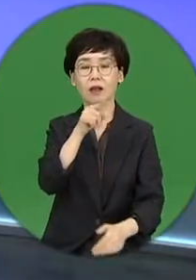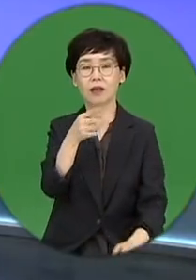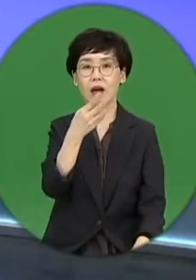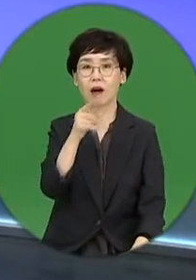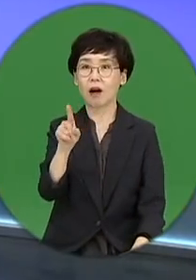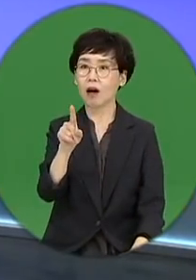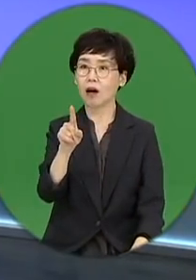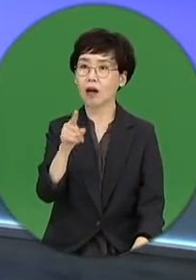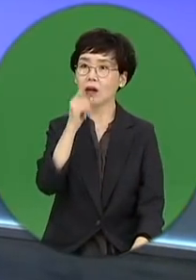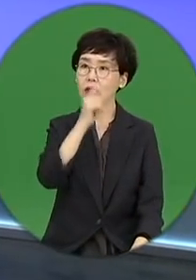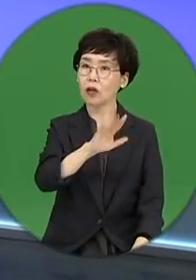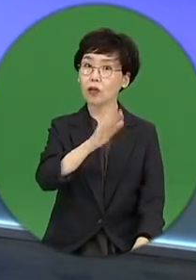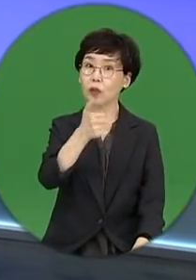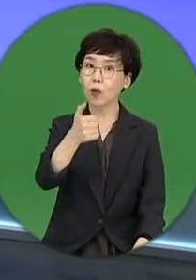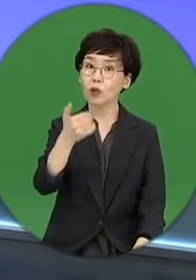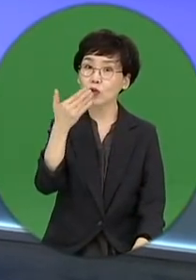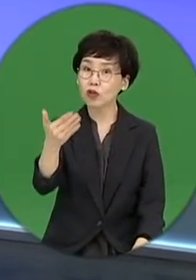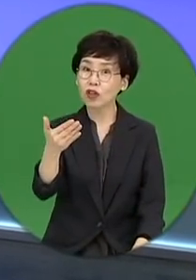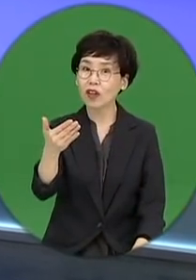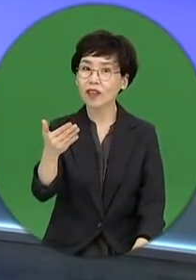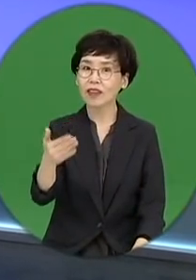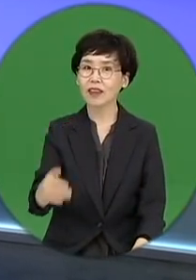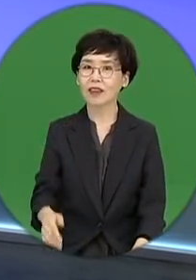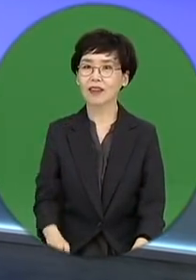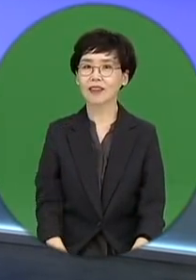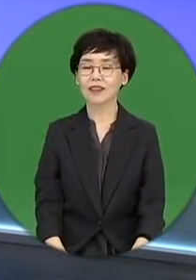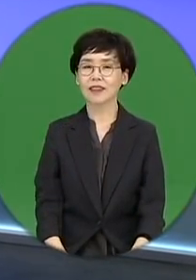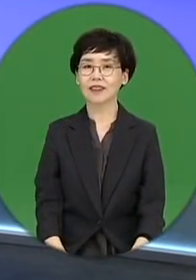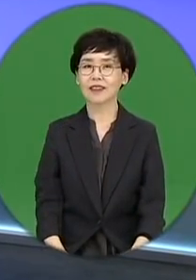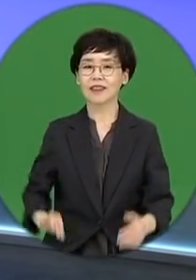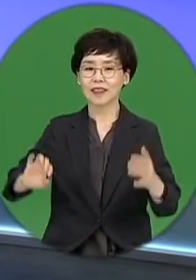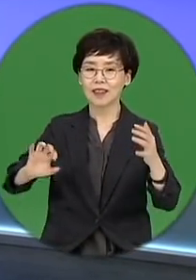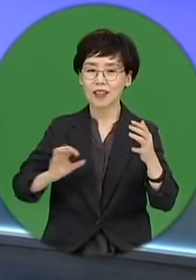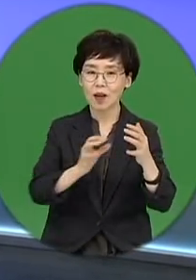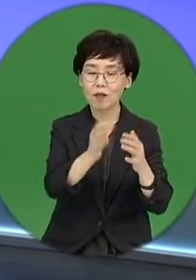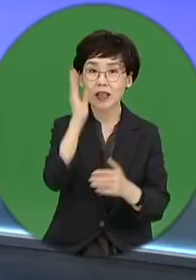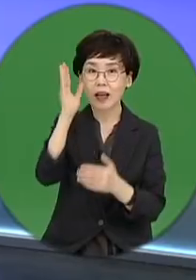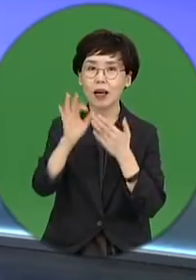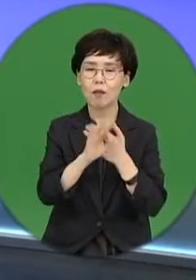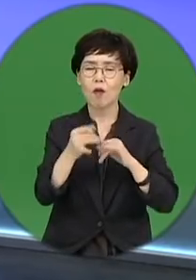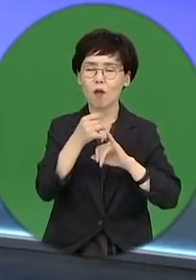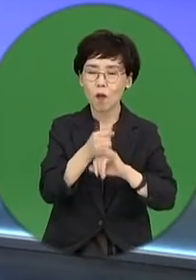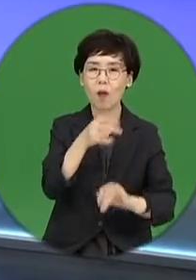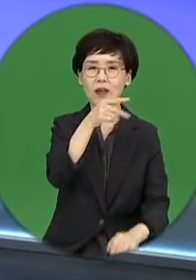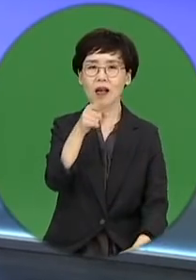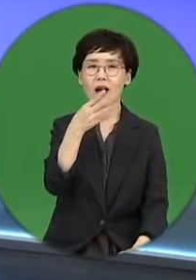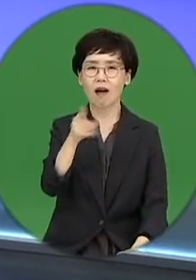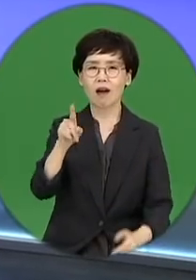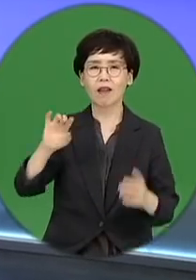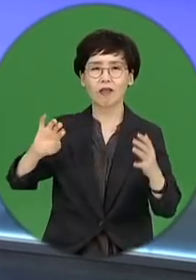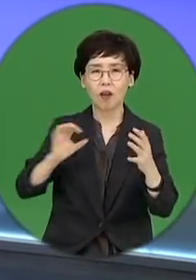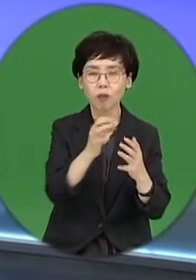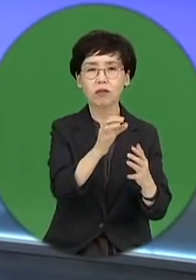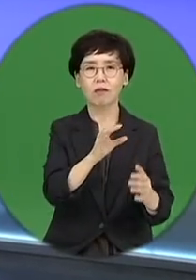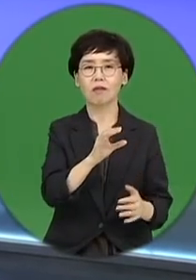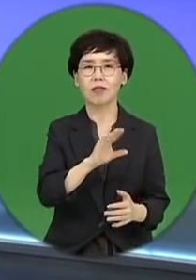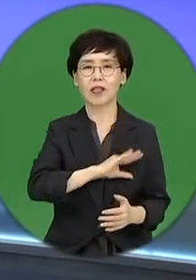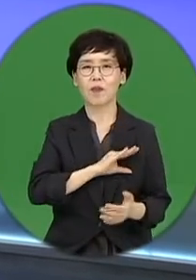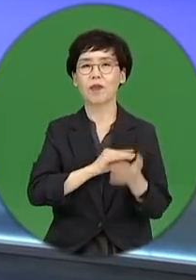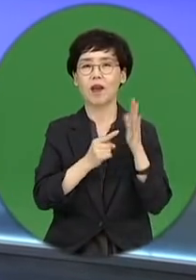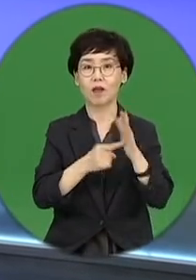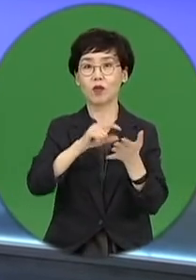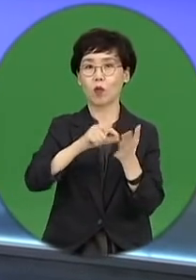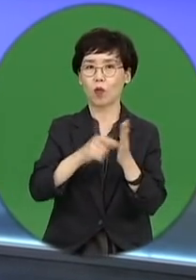상당히 1959년이죠. 그런데 우리가 날이. 태풍 얘기할 때마다 사라호 얘기는 빠뜨릴 수가 없어요. 그렇죠. 그 정도로 대단한 태풍이었던 모양이죠.